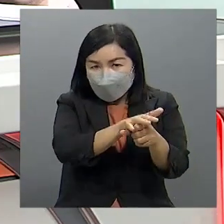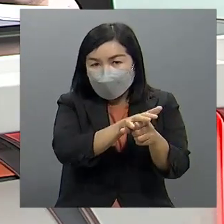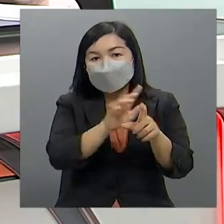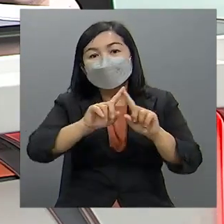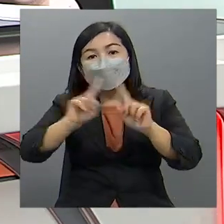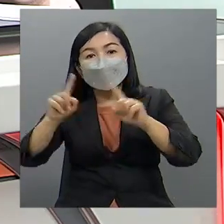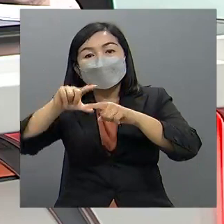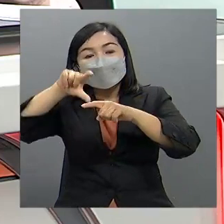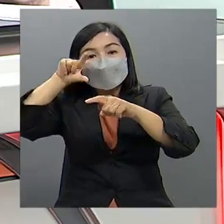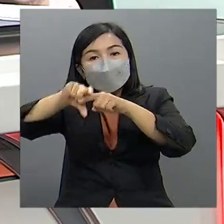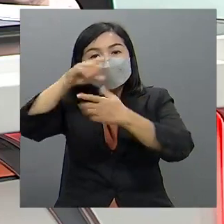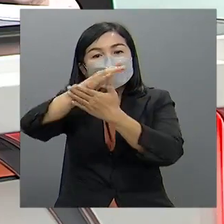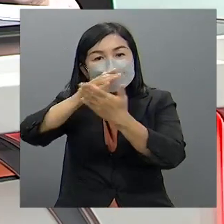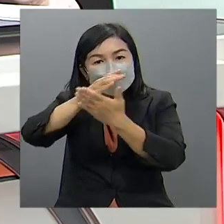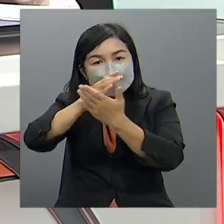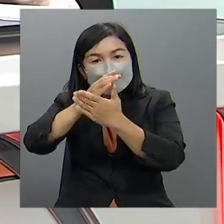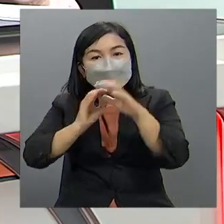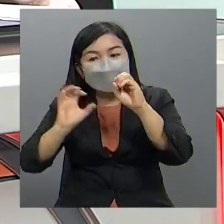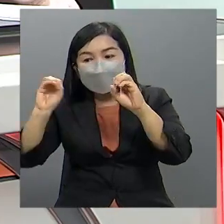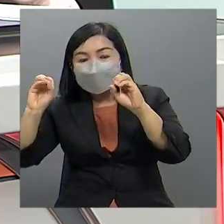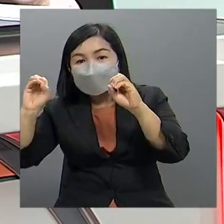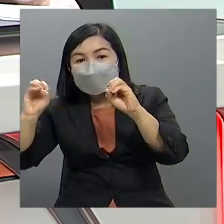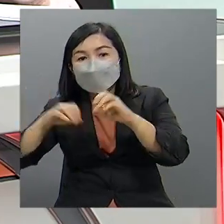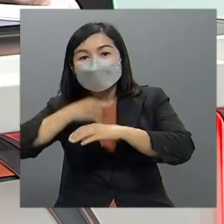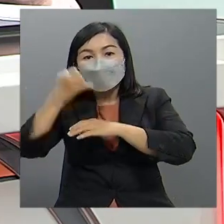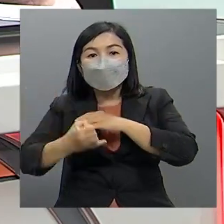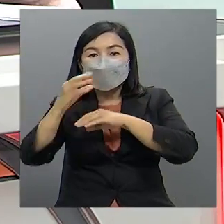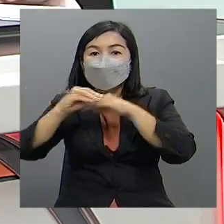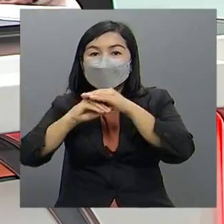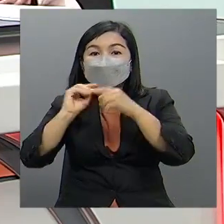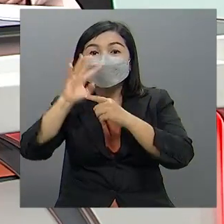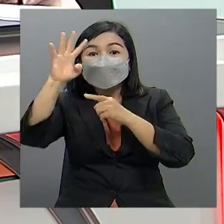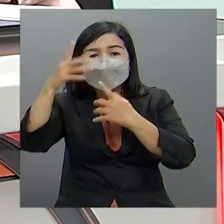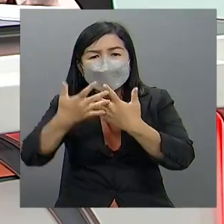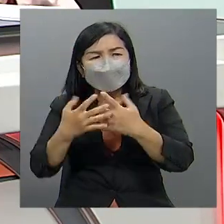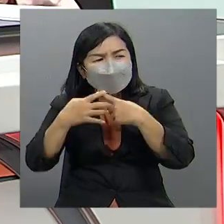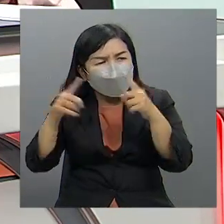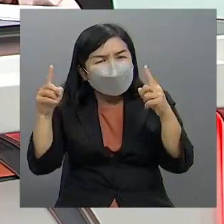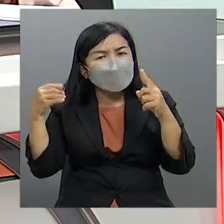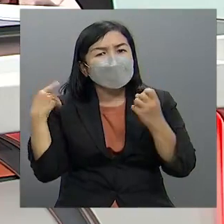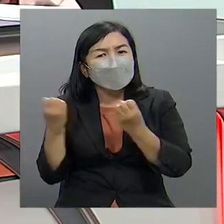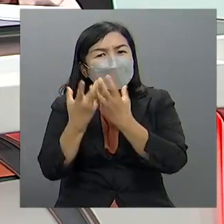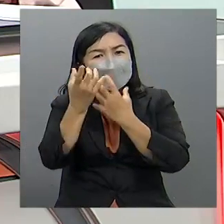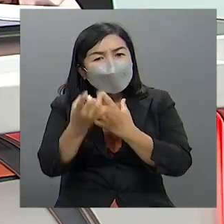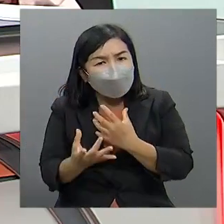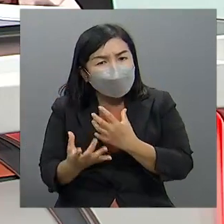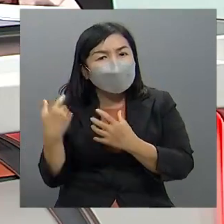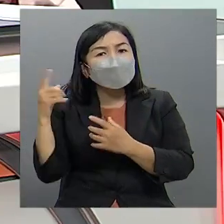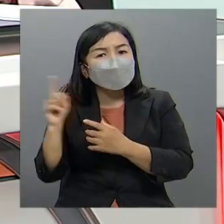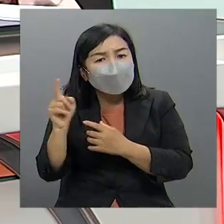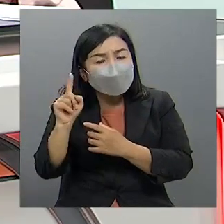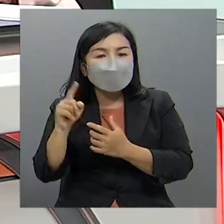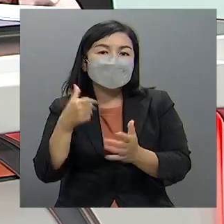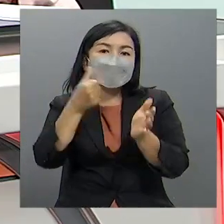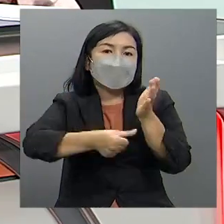เฟสที่4ไปแล้วเนี่ยกลับมีเรื่องนึงที่เป็นประเด็นเกิดขึ้นมาอีกครั้งหนึ่งนะคะก็คือเรื่องของการเรียกเก็บภาษีบรรด